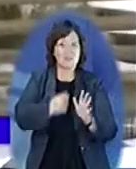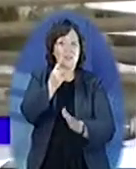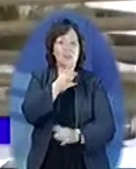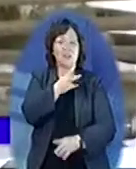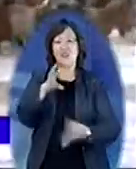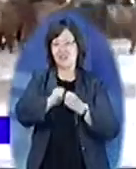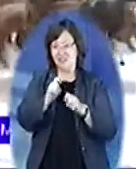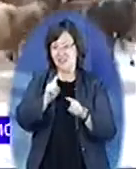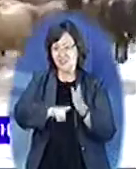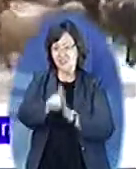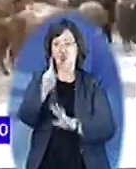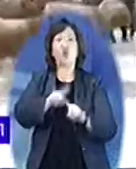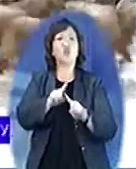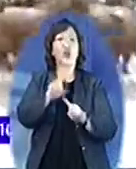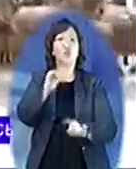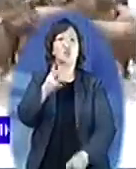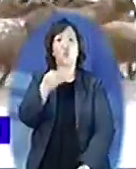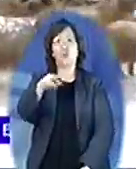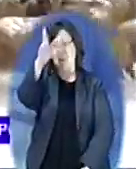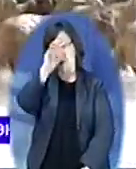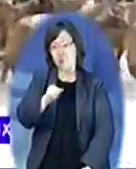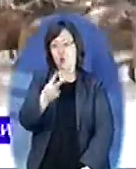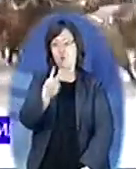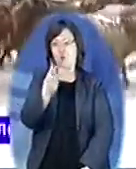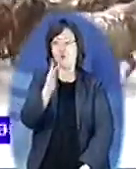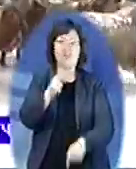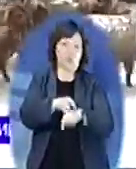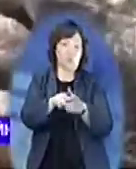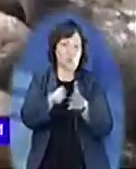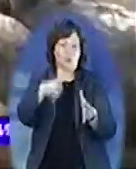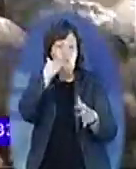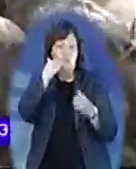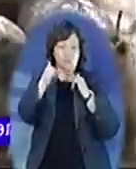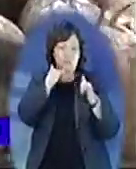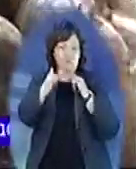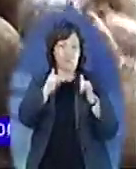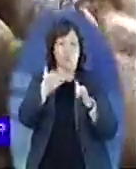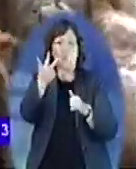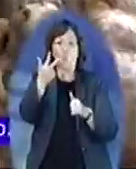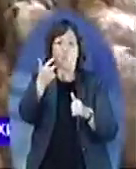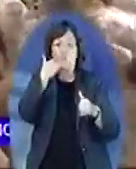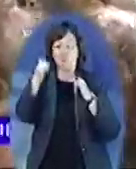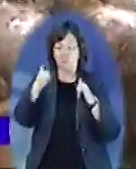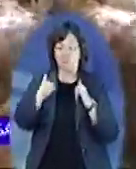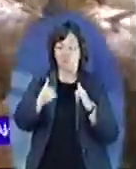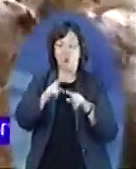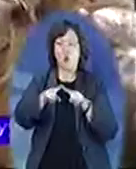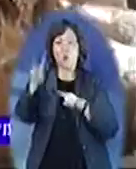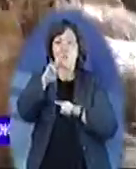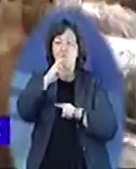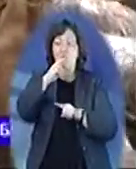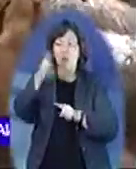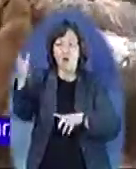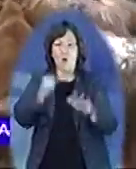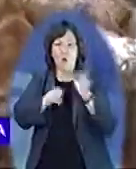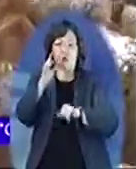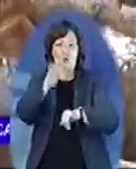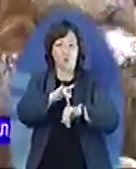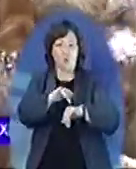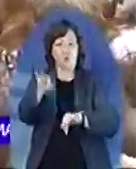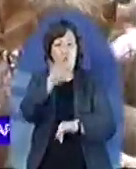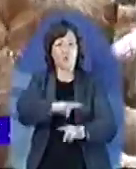эхлэн хөдөө аж ахуйн яам дээр 24 цагийн ажиллагаатай 3 утас ажиллаж орон нутгаас мэдээлэл авна. Төвтөөгөө байнга холбоотой байгаарэ